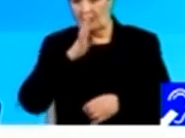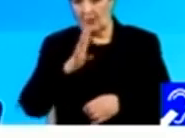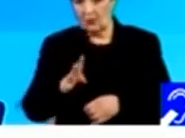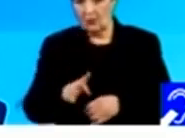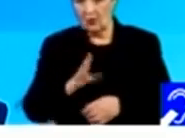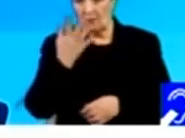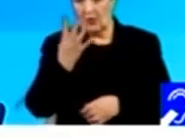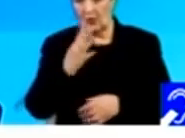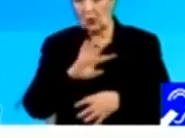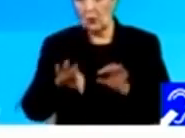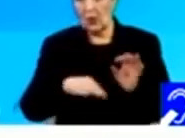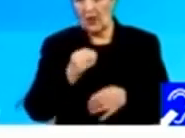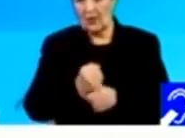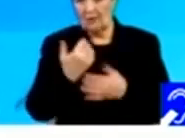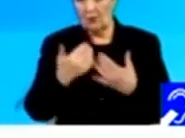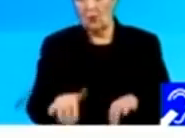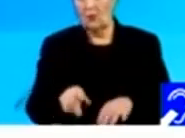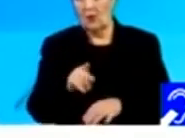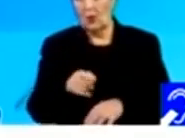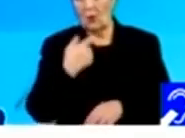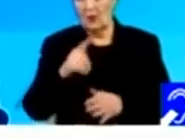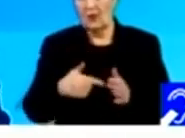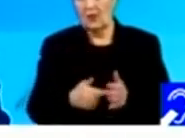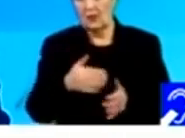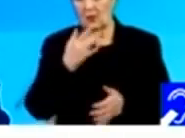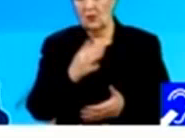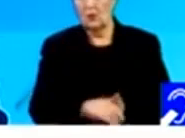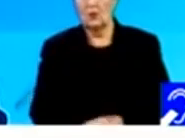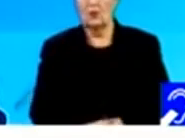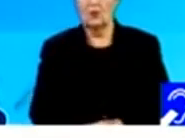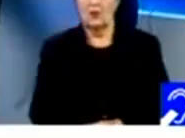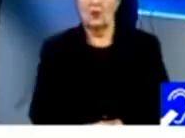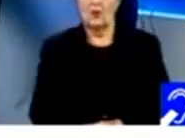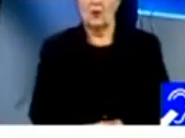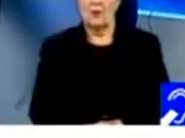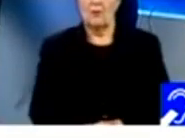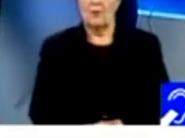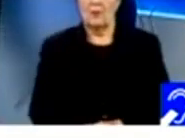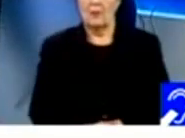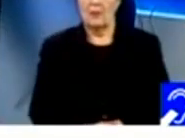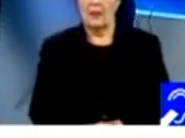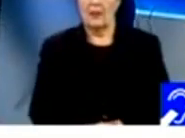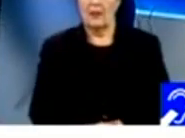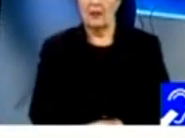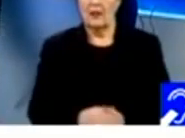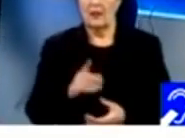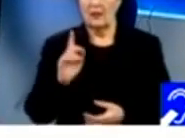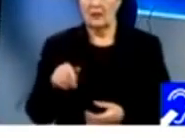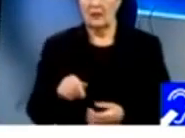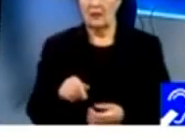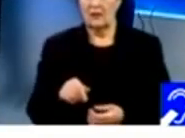realizat 4 proiecte pilot care, iată, că au dat roade în municipiul Chișinău. La Ale Curusău vă referiți, da? La Ale Curusău,